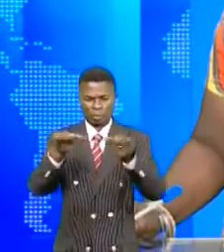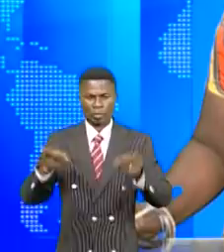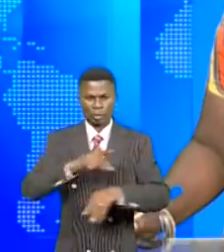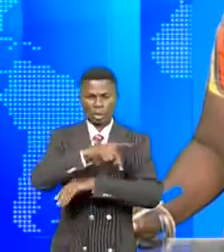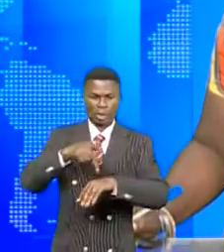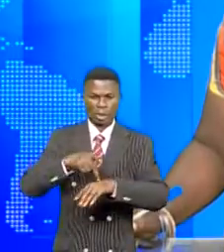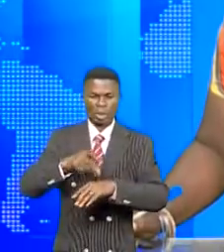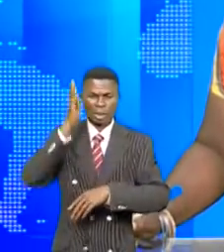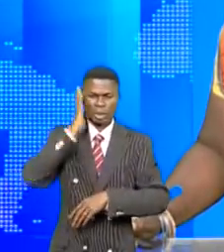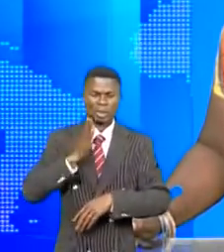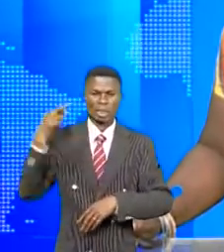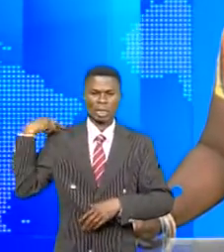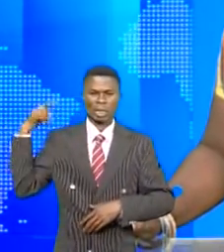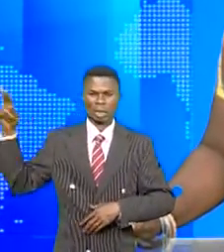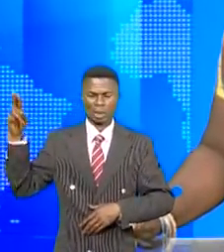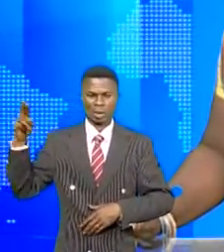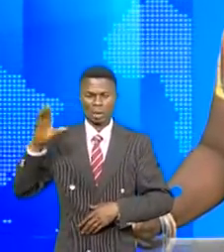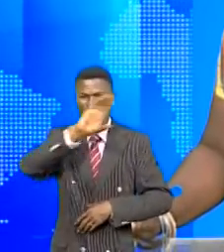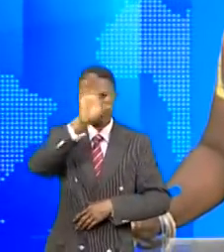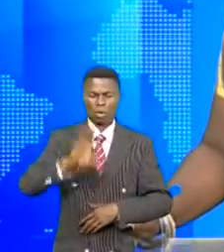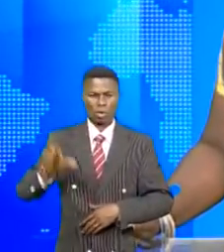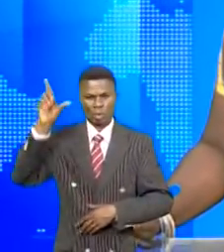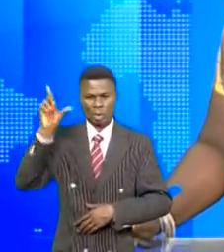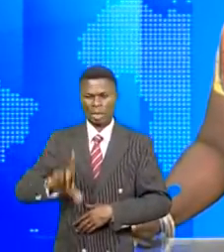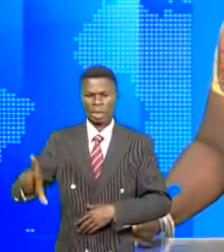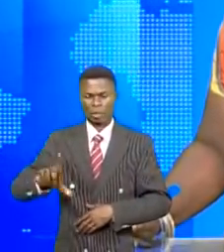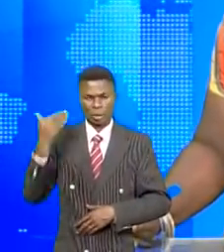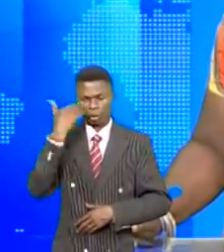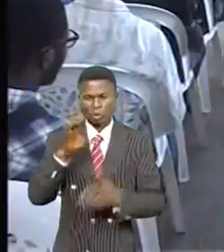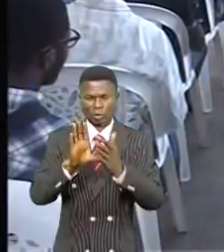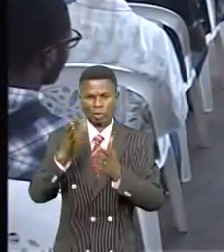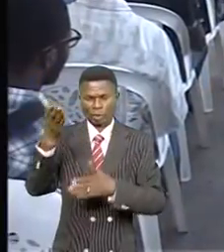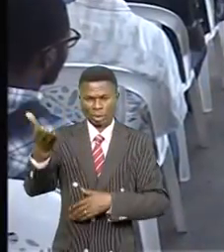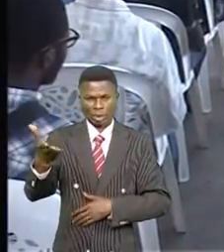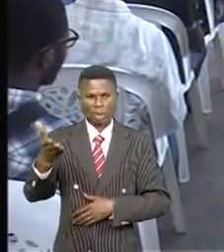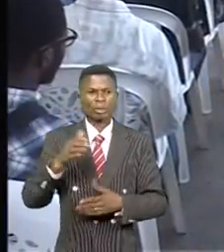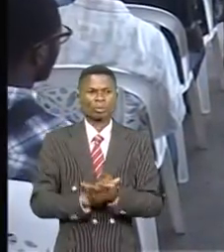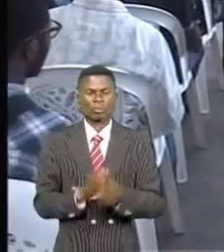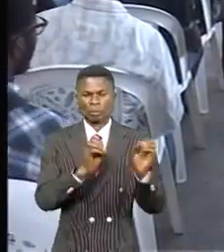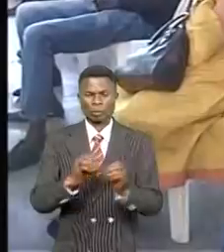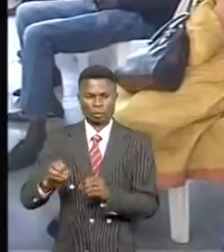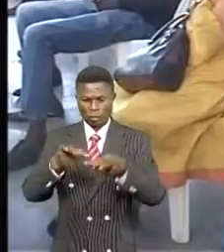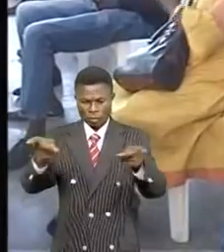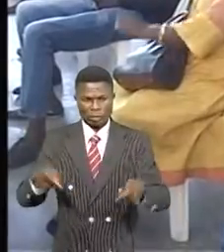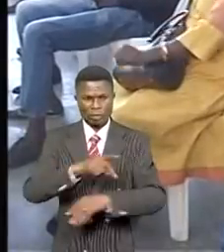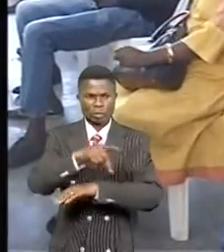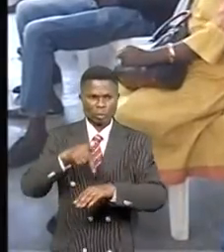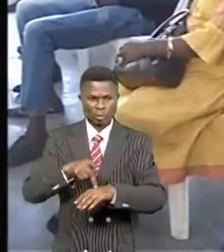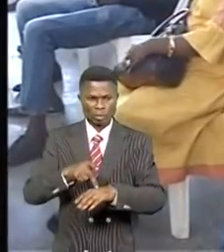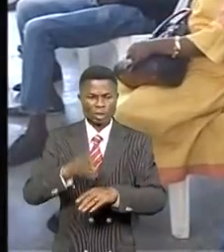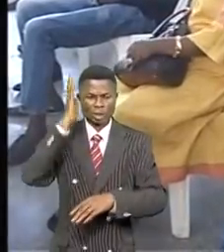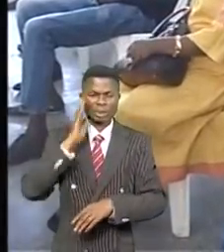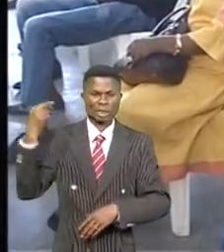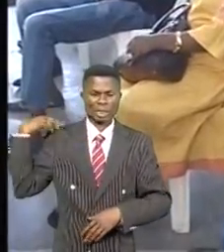paroissiale de Saint-Raphaël. Nous sommes dans la commune de Limété. Eric Bofangi. Il s'est tenu dans la salle paroissiale Saint-Raphaël